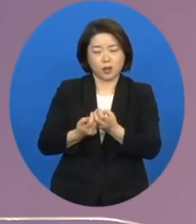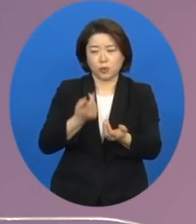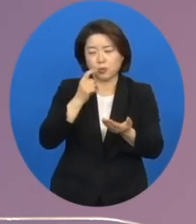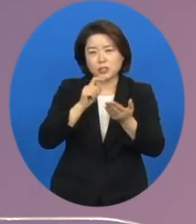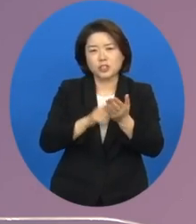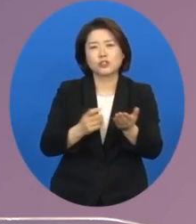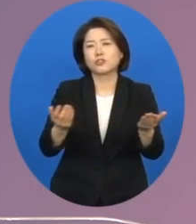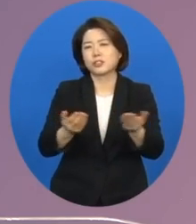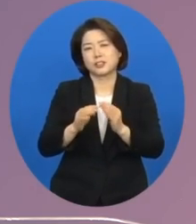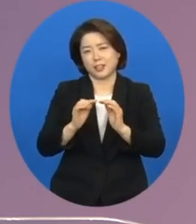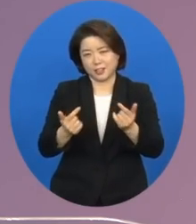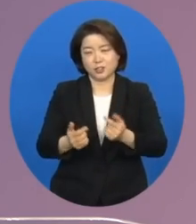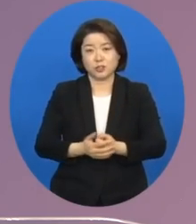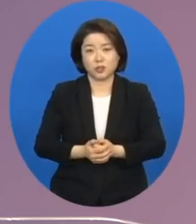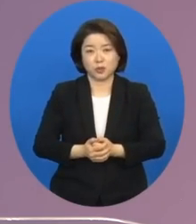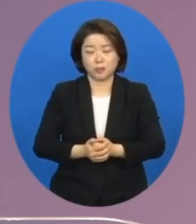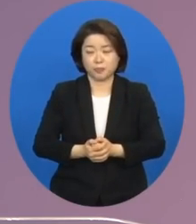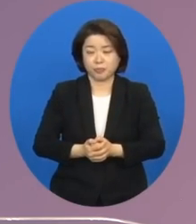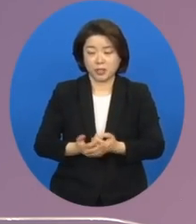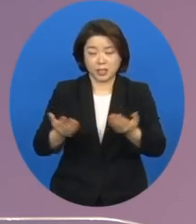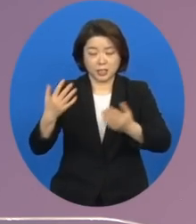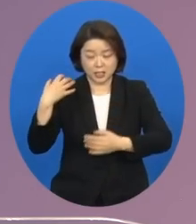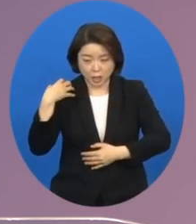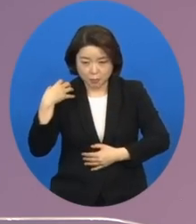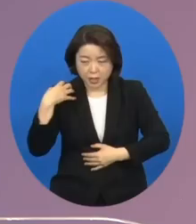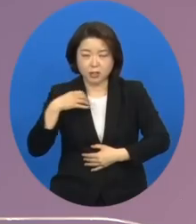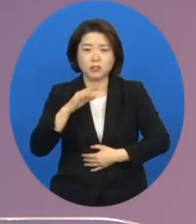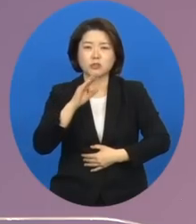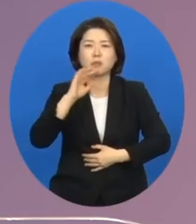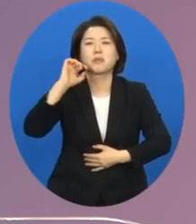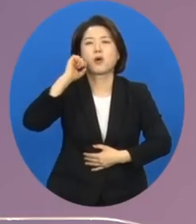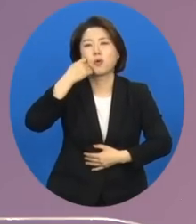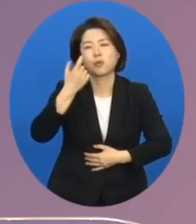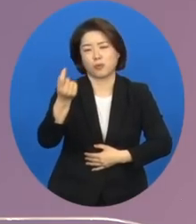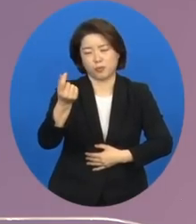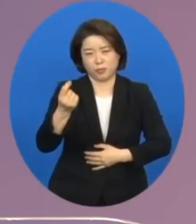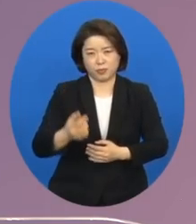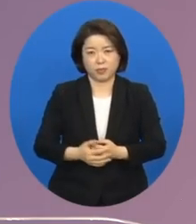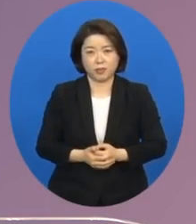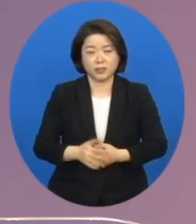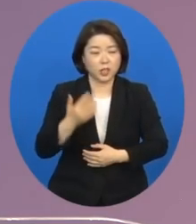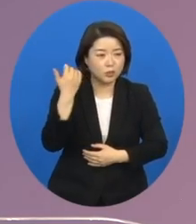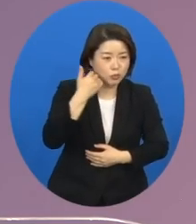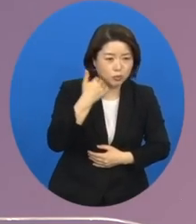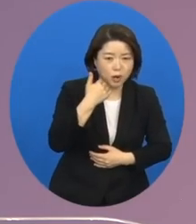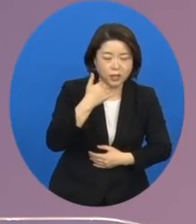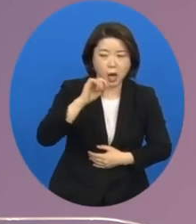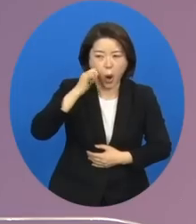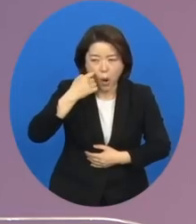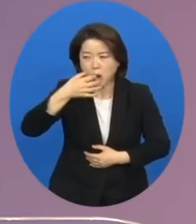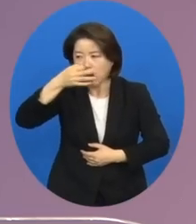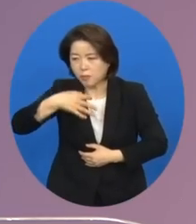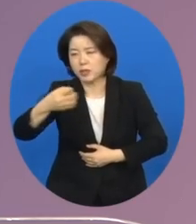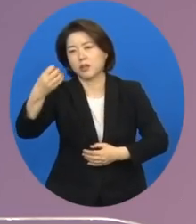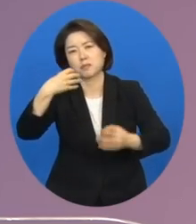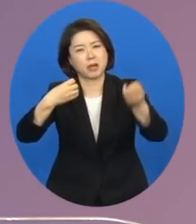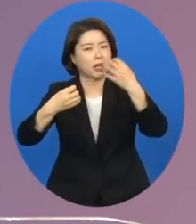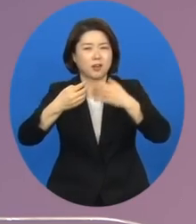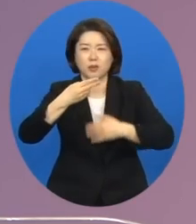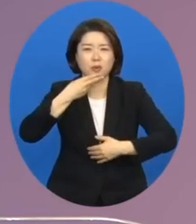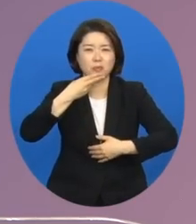않았어요 사역을 감당하는 것이 참 어려웠습니다 그런데 누구 하나 어렵다 하지 않고 사역자